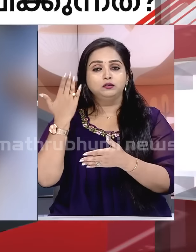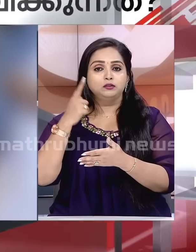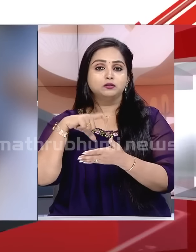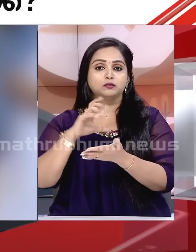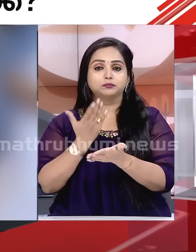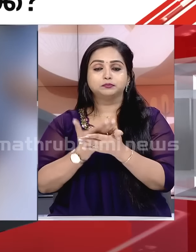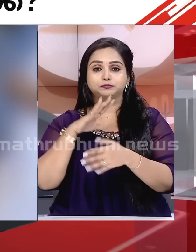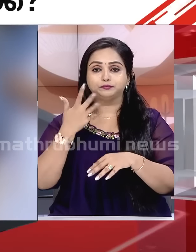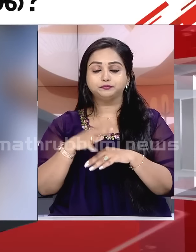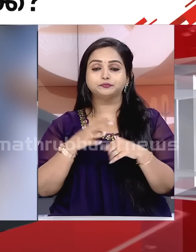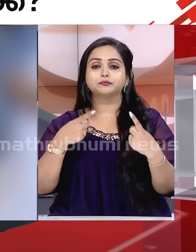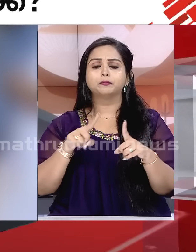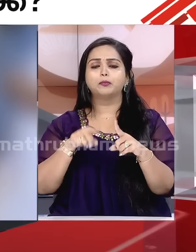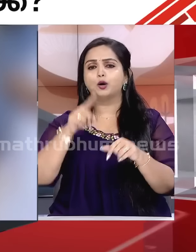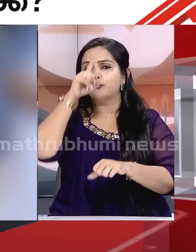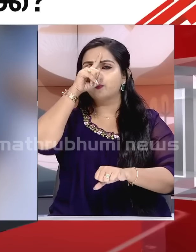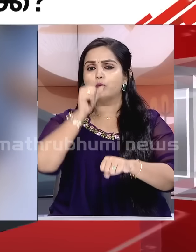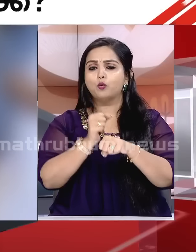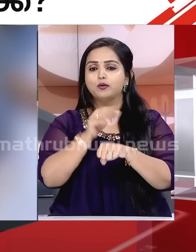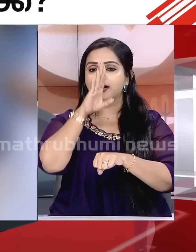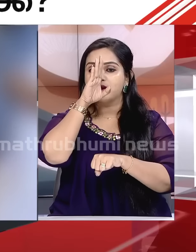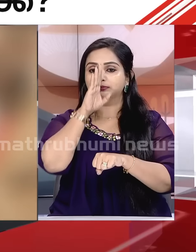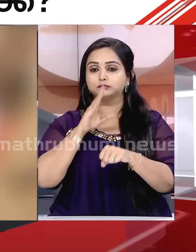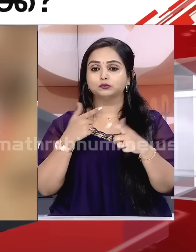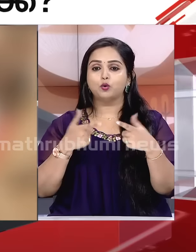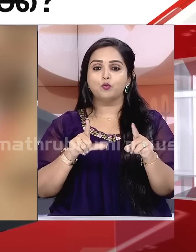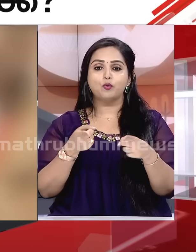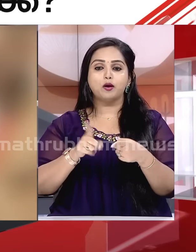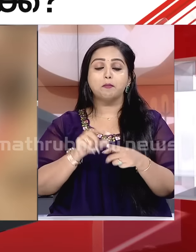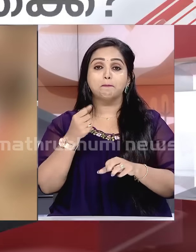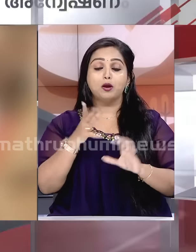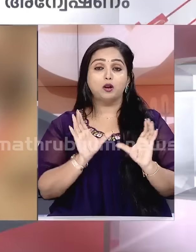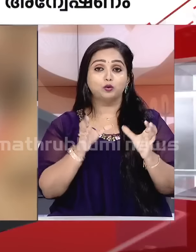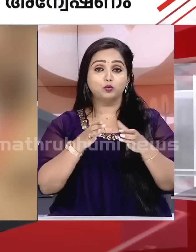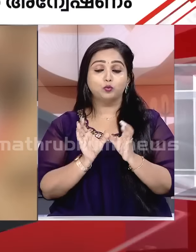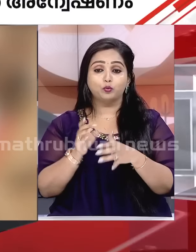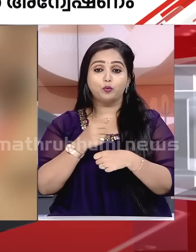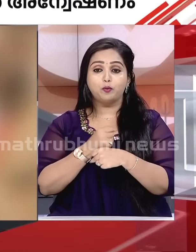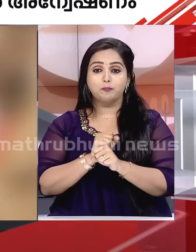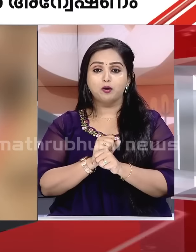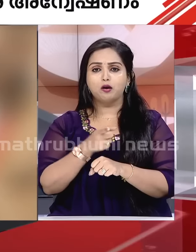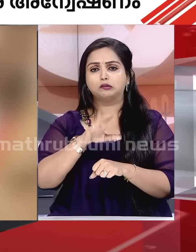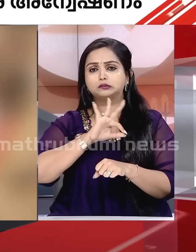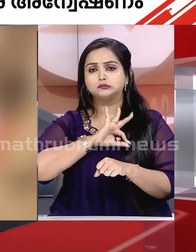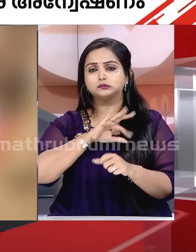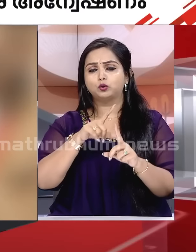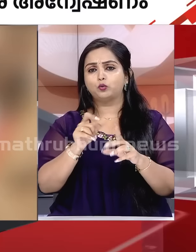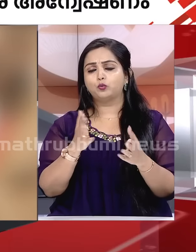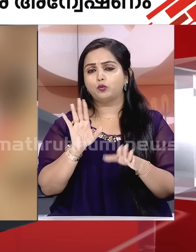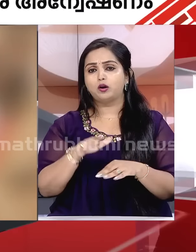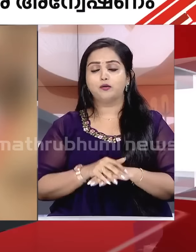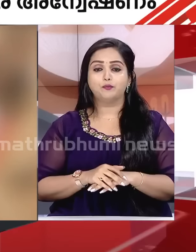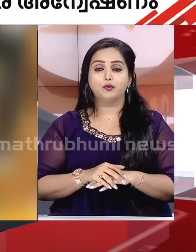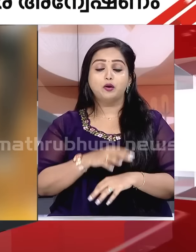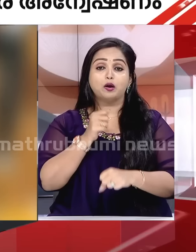DGP. എന്തായാലും പോലീസിൻ്റെ ഡിസിപ്ലിൻ പോയിരിക്കുന്നു. ഇവിടെ പല ഗ്രൂപ്പുകളുണ്ടായി, അവർക്ക് തോന്നിയവാസം ചെയ്തു. അത്